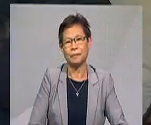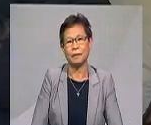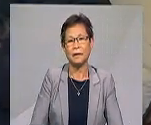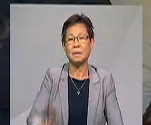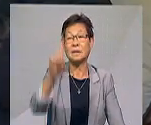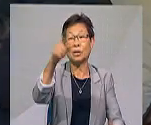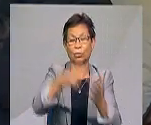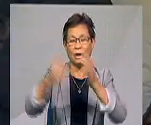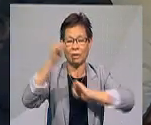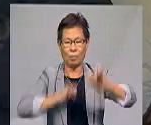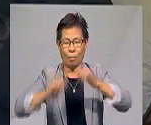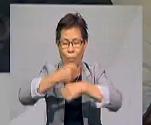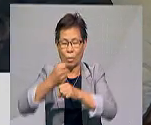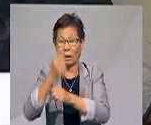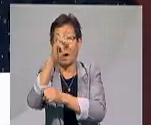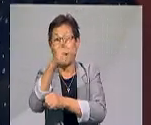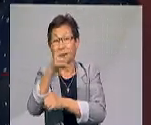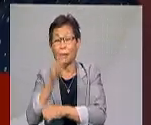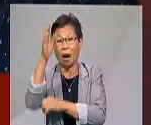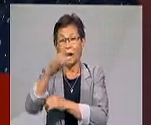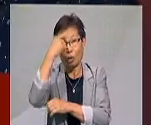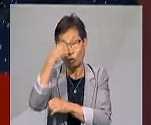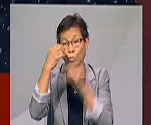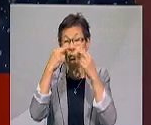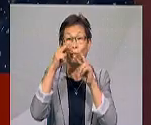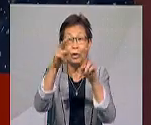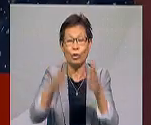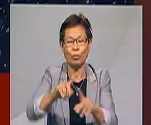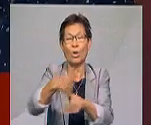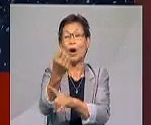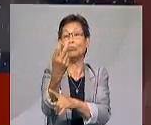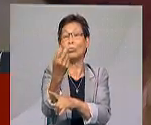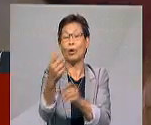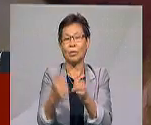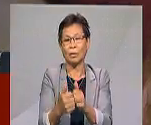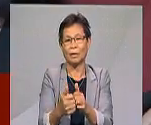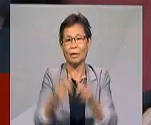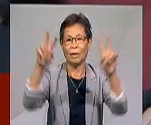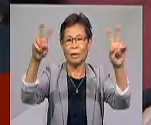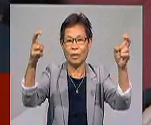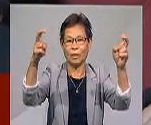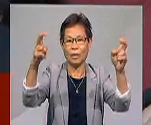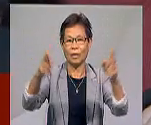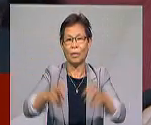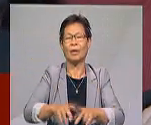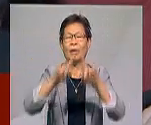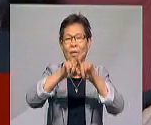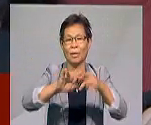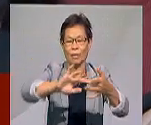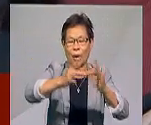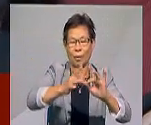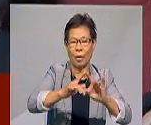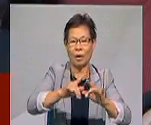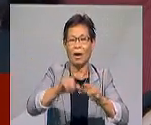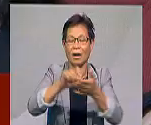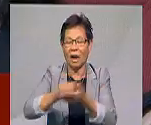Satu lagi drama terbitan RTM bakal menemui penonton Disember nanti dengan mengangkat tema media sosial menerusi karya